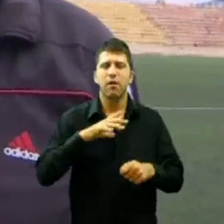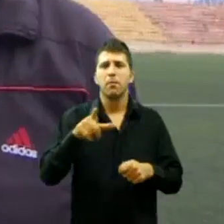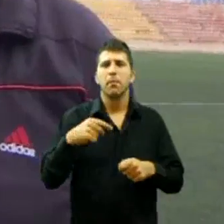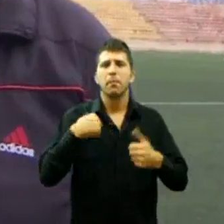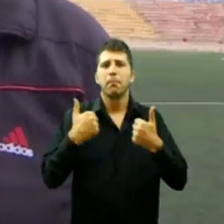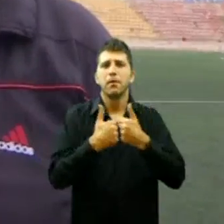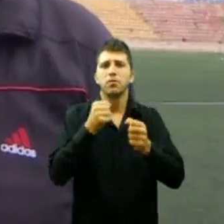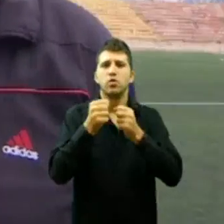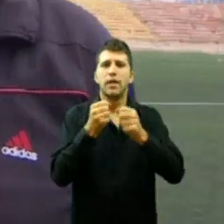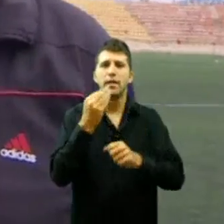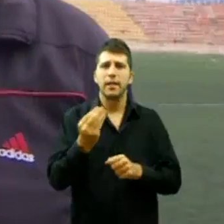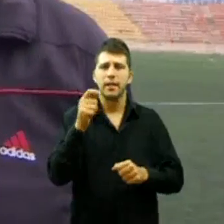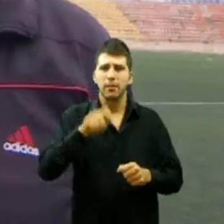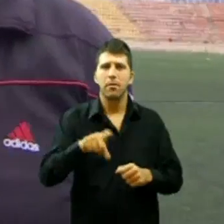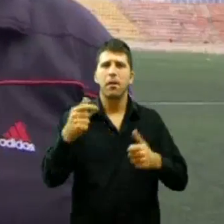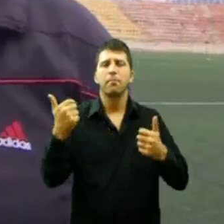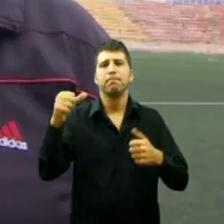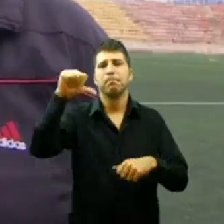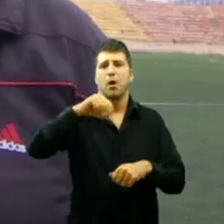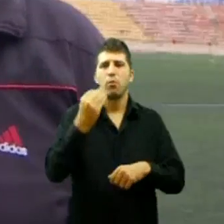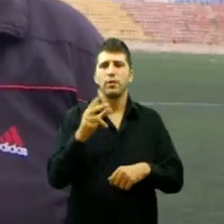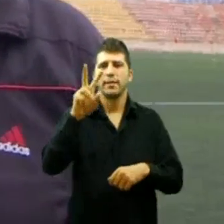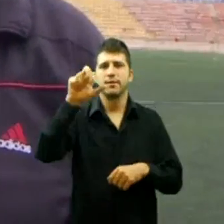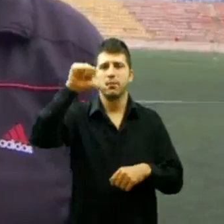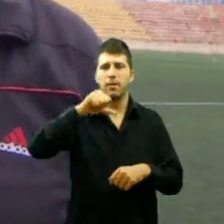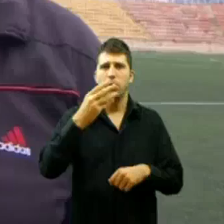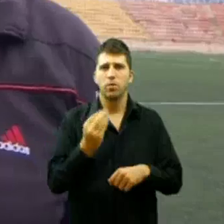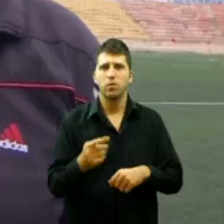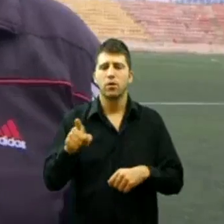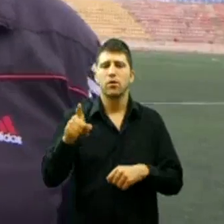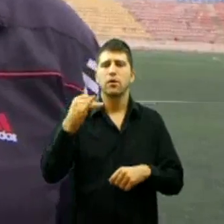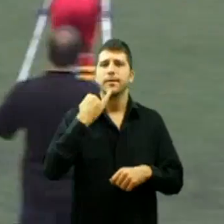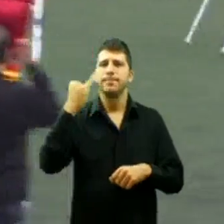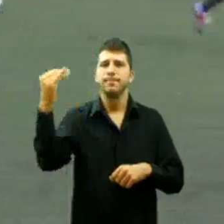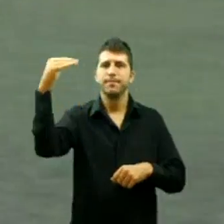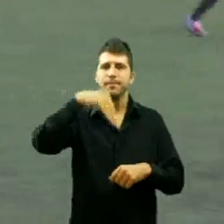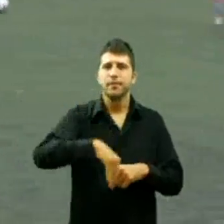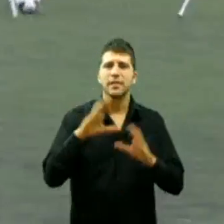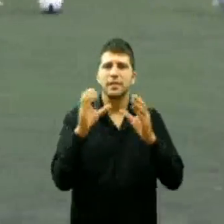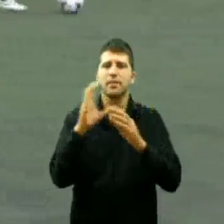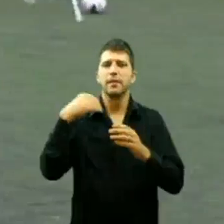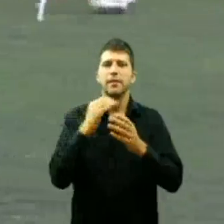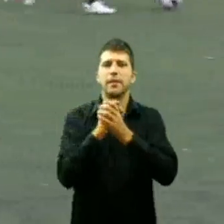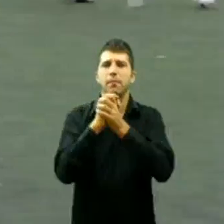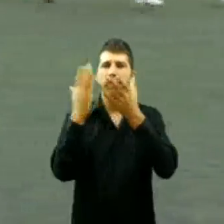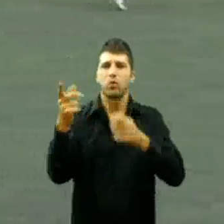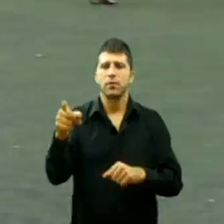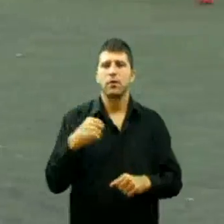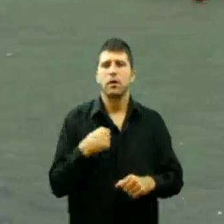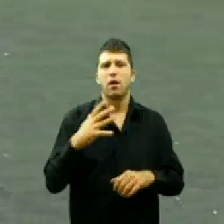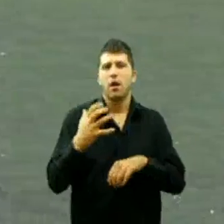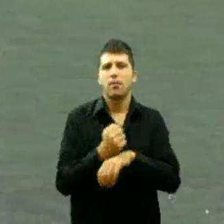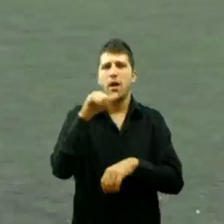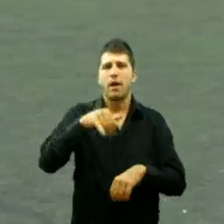ettik. Mağlup olduk 2-0. Karşı rakibi tebrik ediyorum. Galibiyetlerine maçtan gün yetişmek görüntüler istemiyorum. Eşliğinde röportaj devam